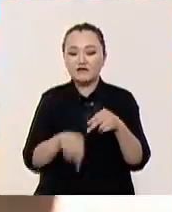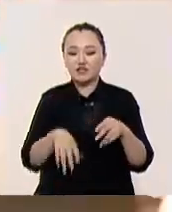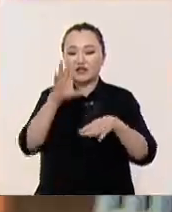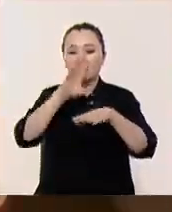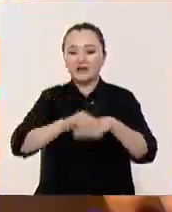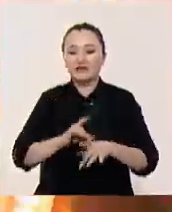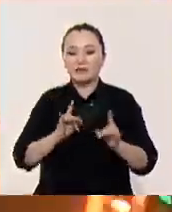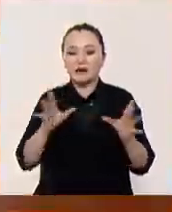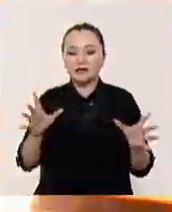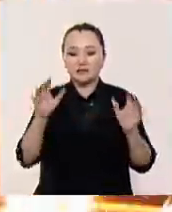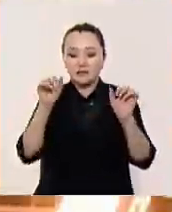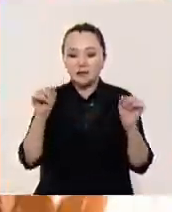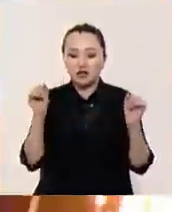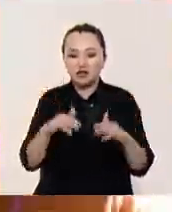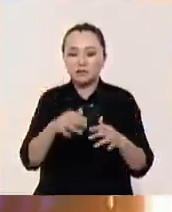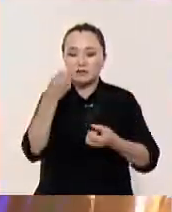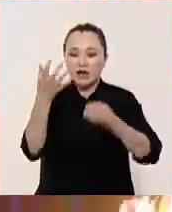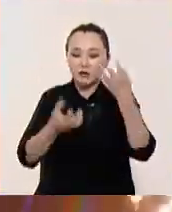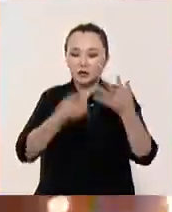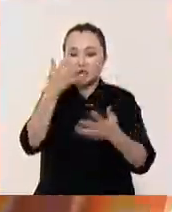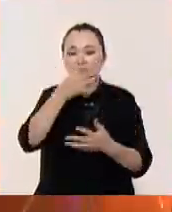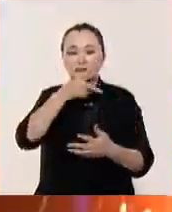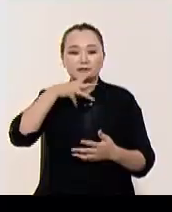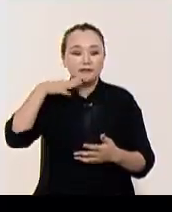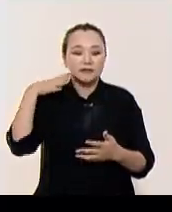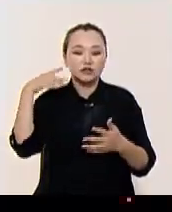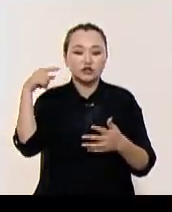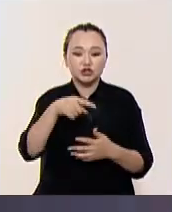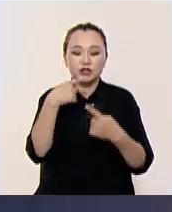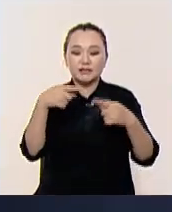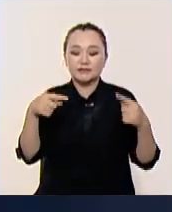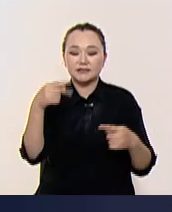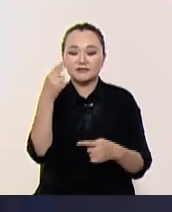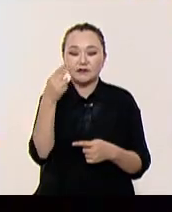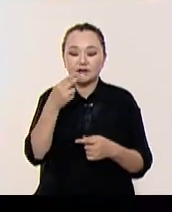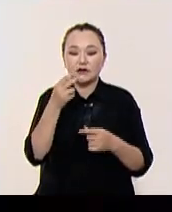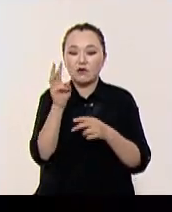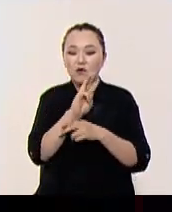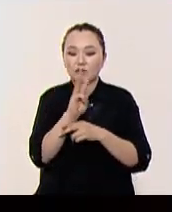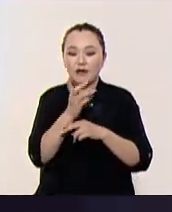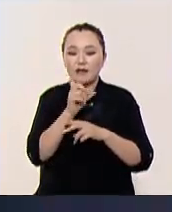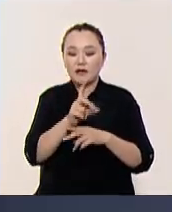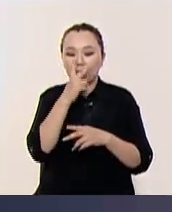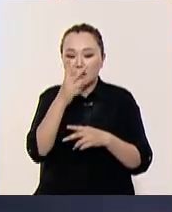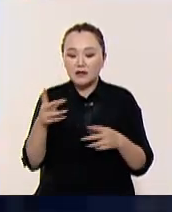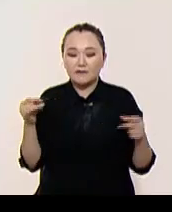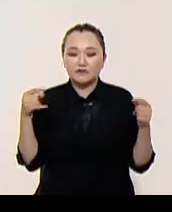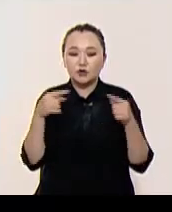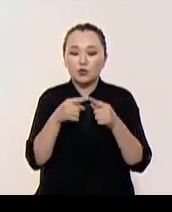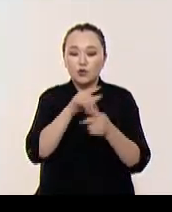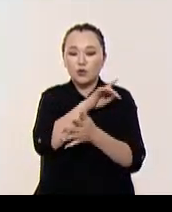праздничным масштабным салютом небо раскрасили тысячи разноцветных огней их было видно со всех уголков города